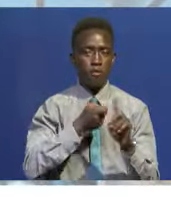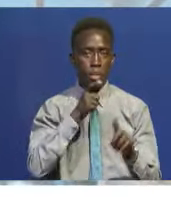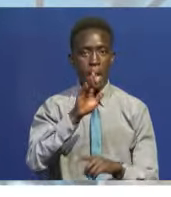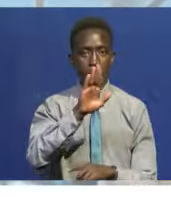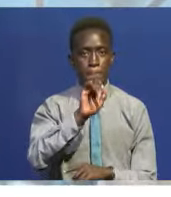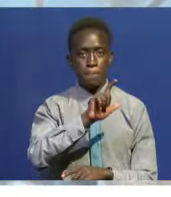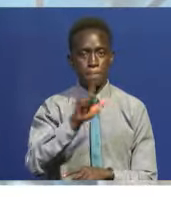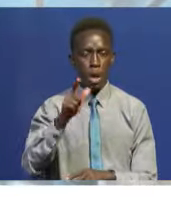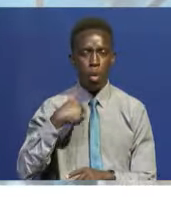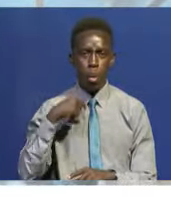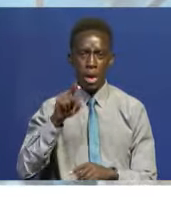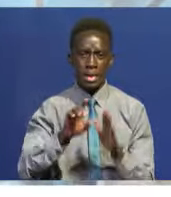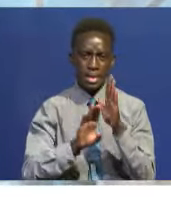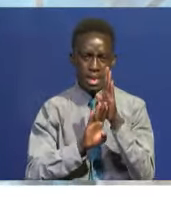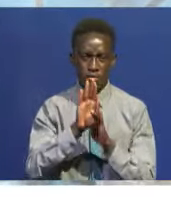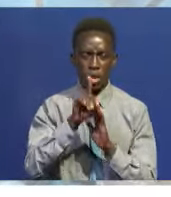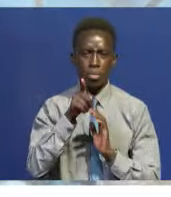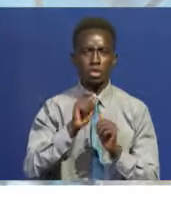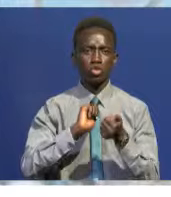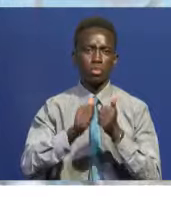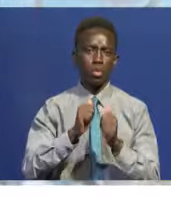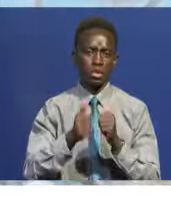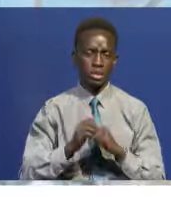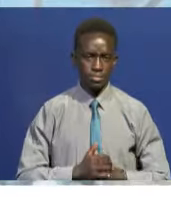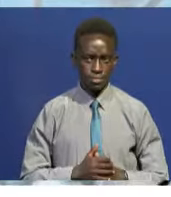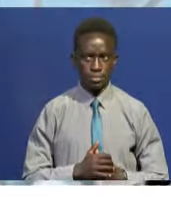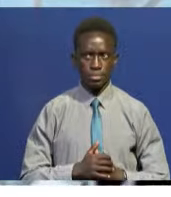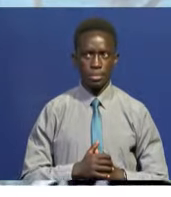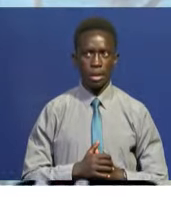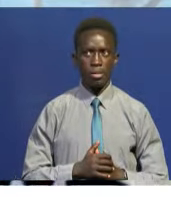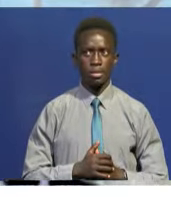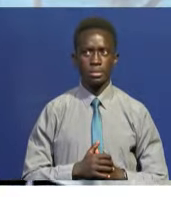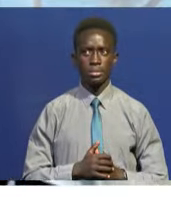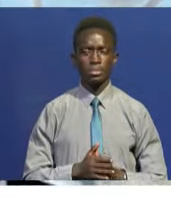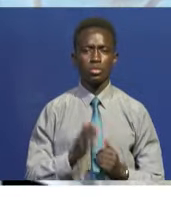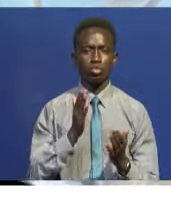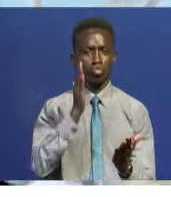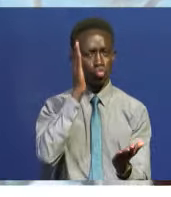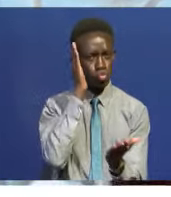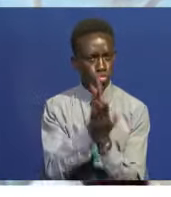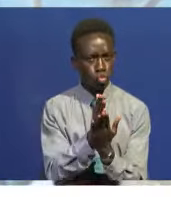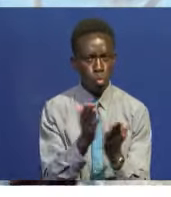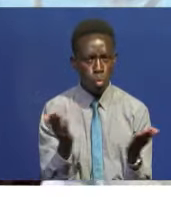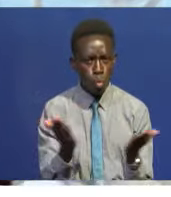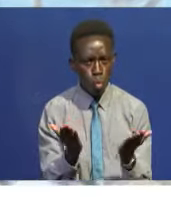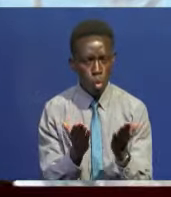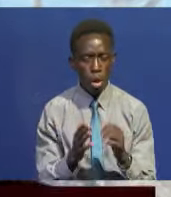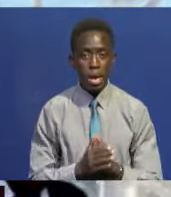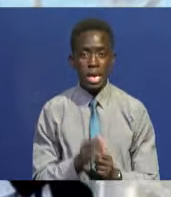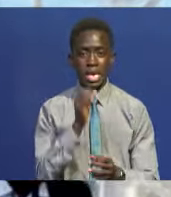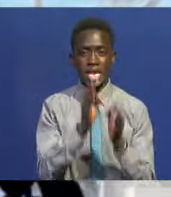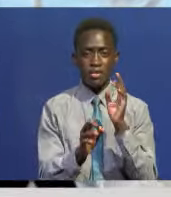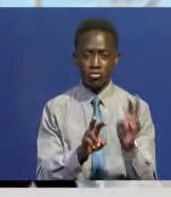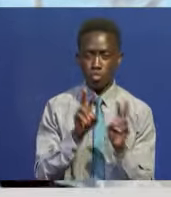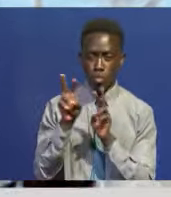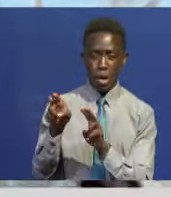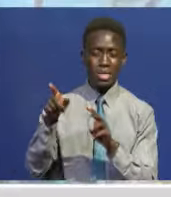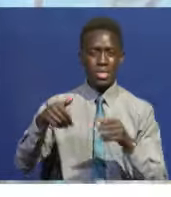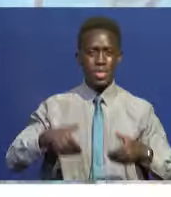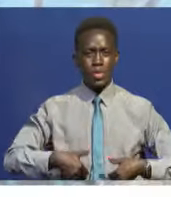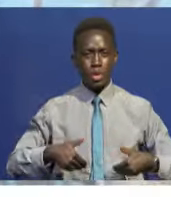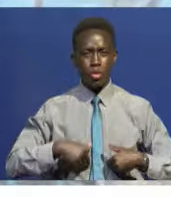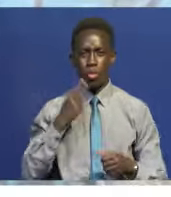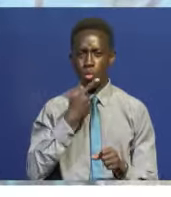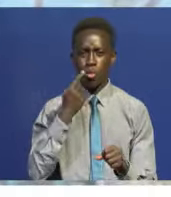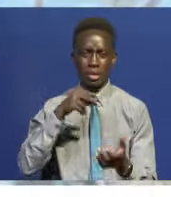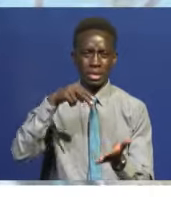to development of this industry of sports, Your Excellency. The truth of the matter, ukiangalia hawa vijana wengi ambao walisimama